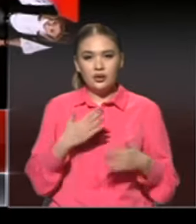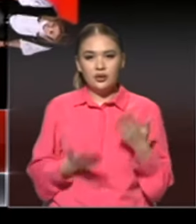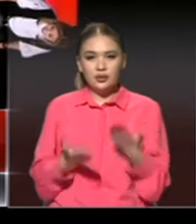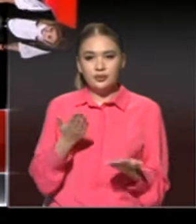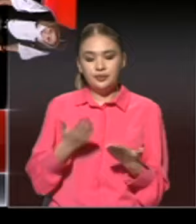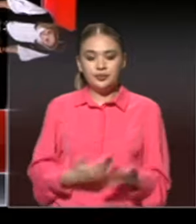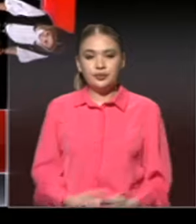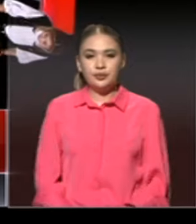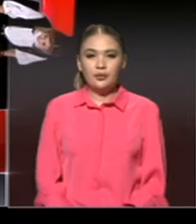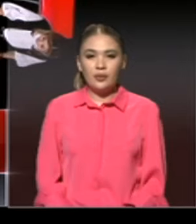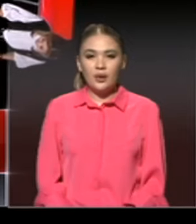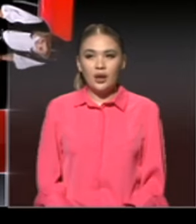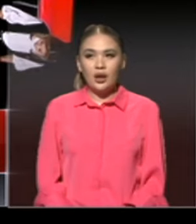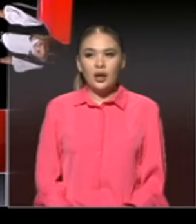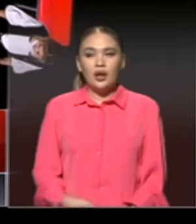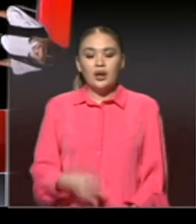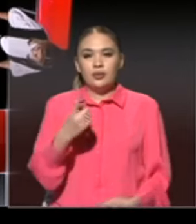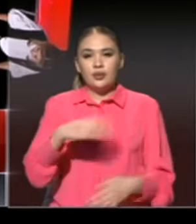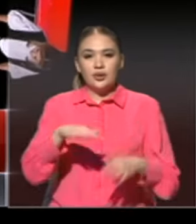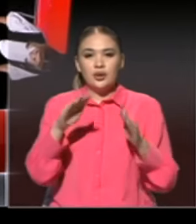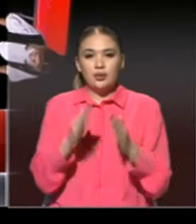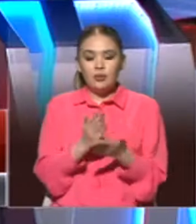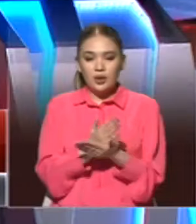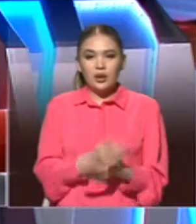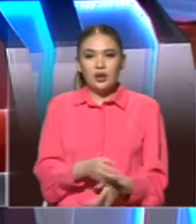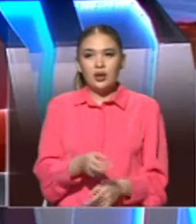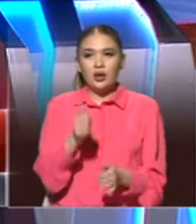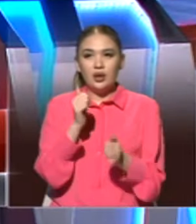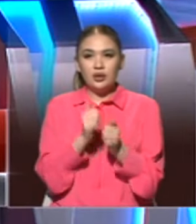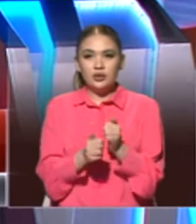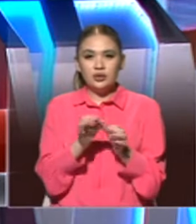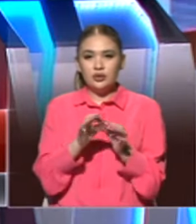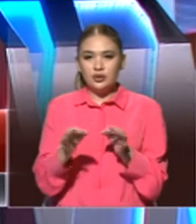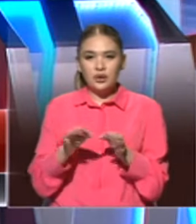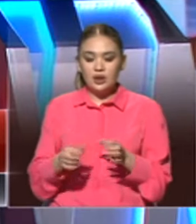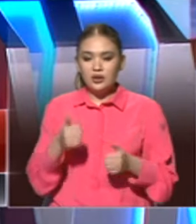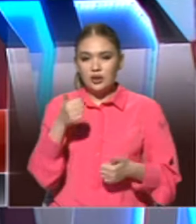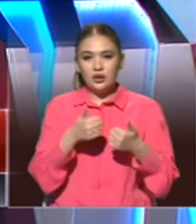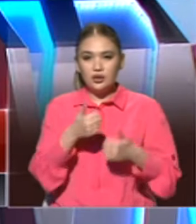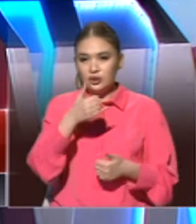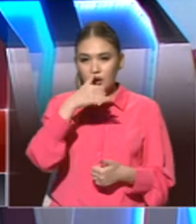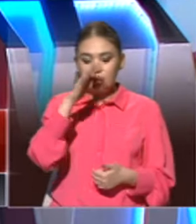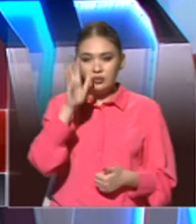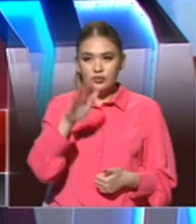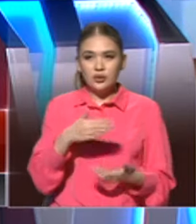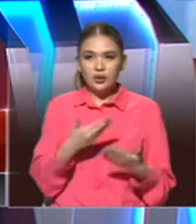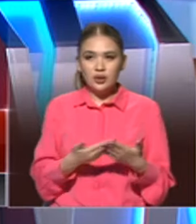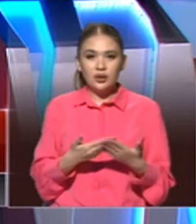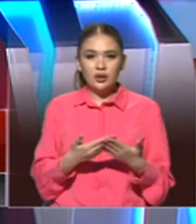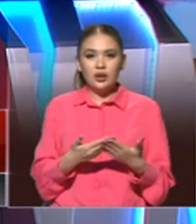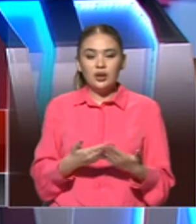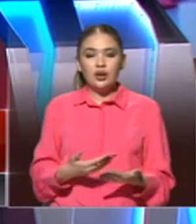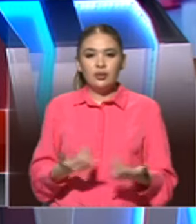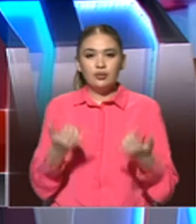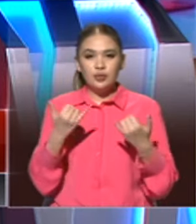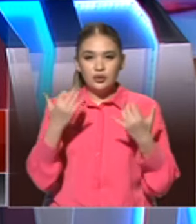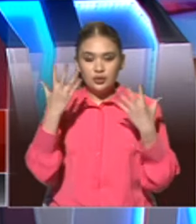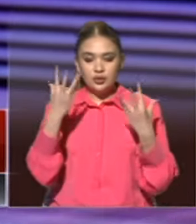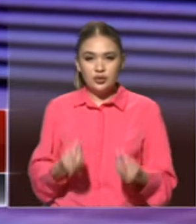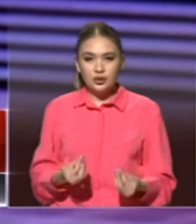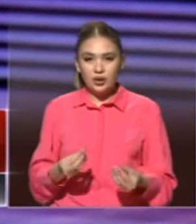нәрсе кемістік бар бізде. Әр өңірді алсақ, салыстыруға болмайды. Бізде қаланың өзінде бүгінгі